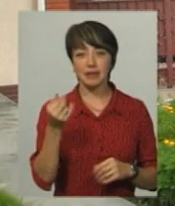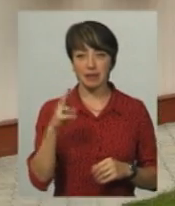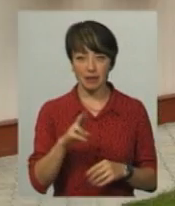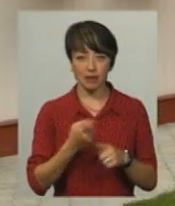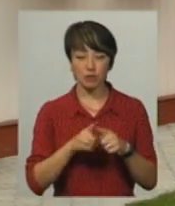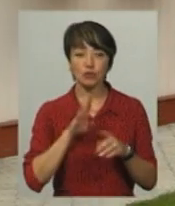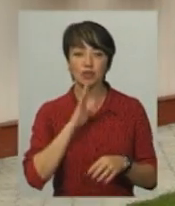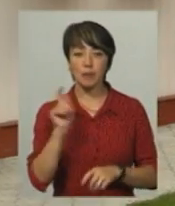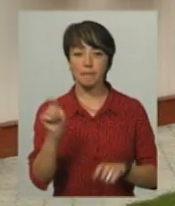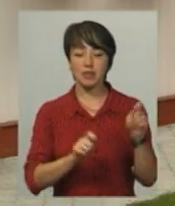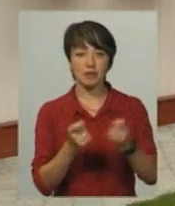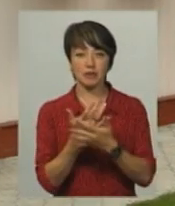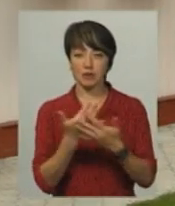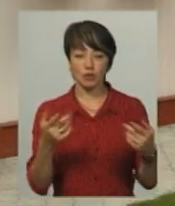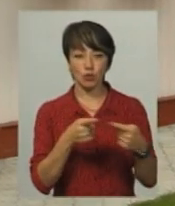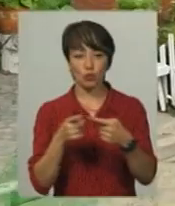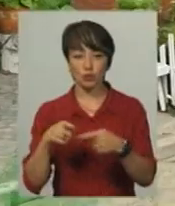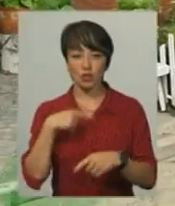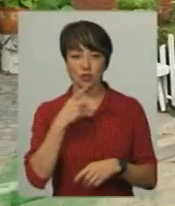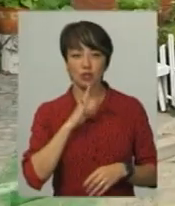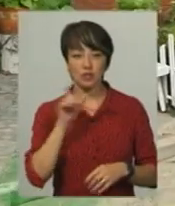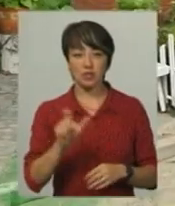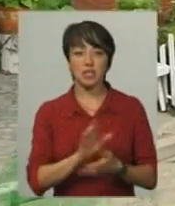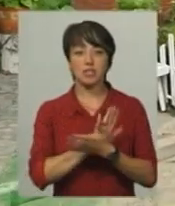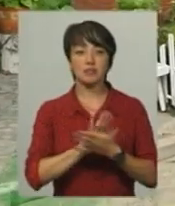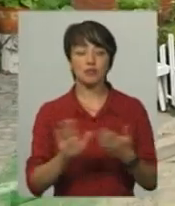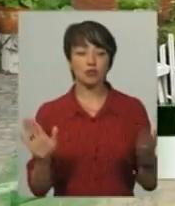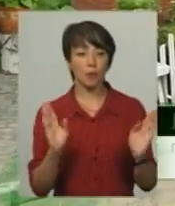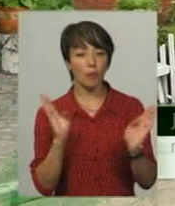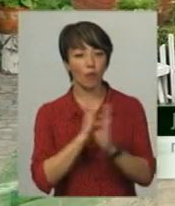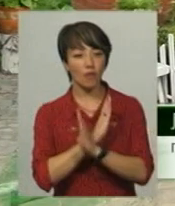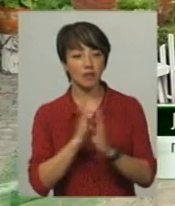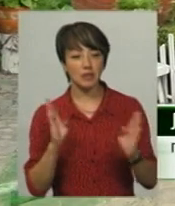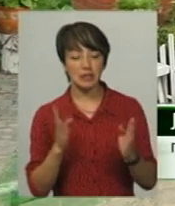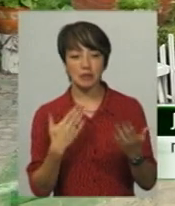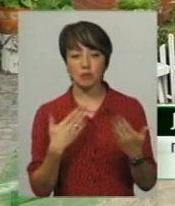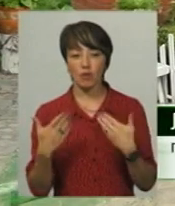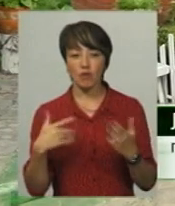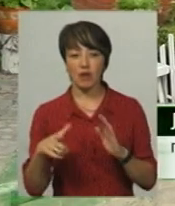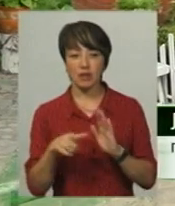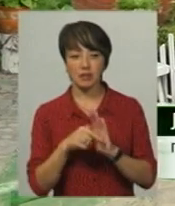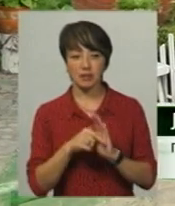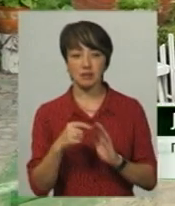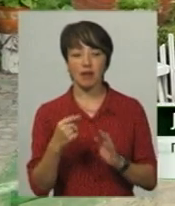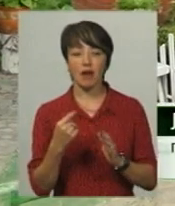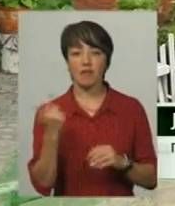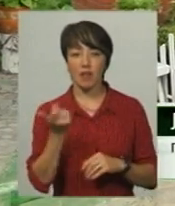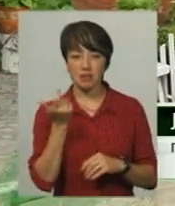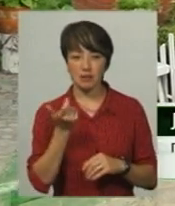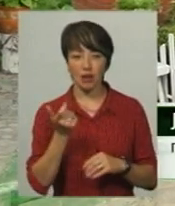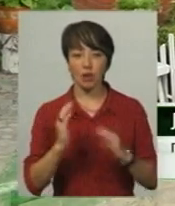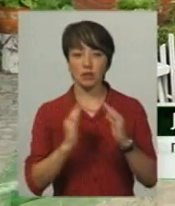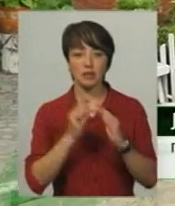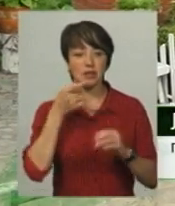Лідії Мацюк приїздять звідусіль, каже жінка. Свіже повітря. Спілкування з власниками осель,